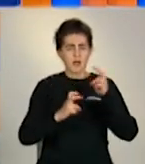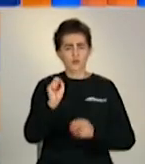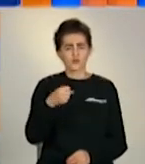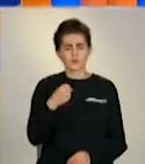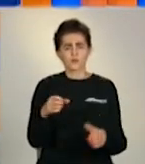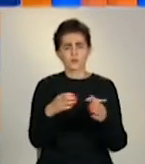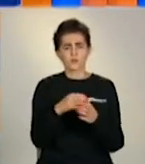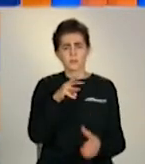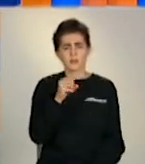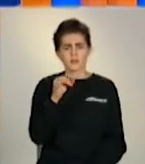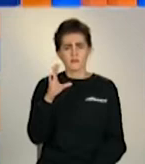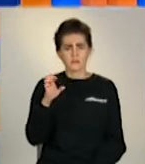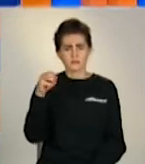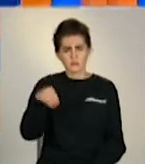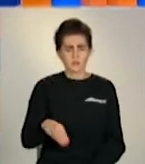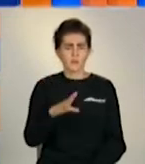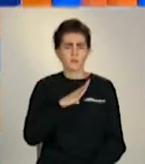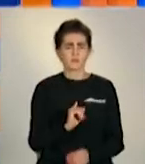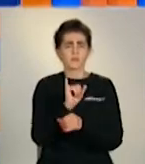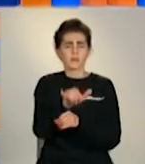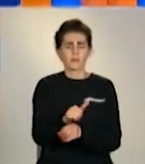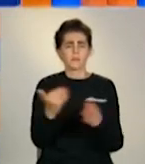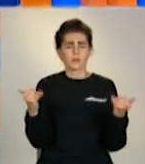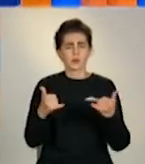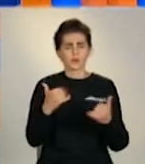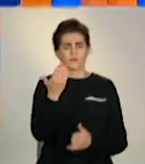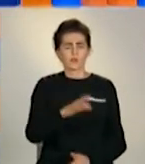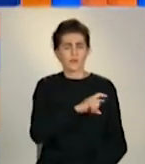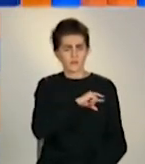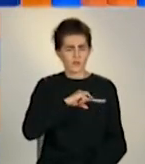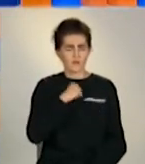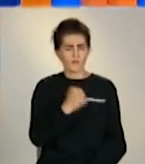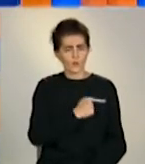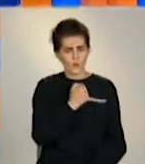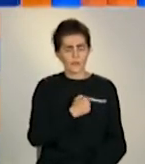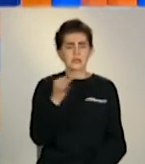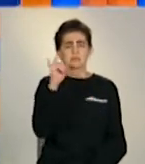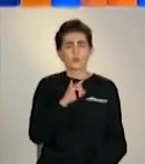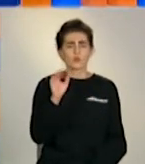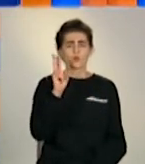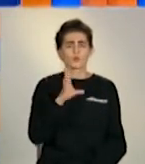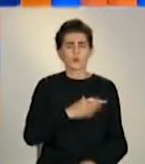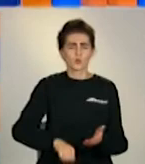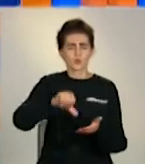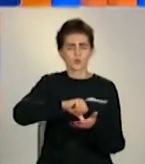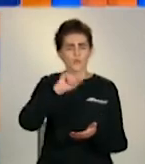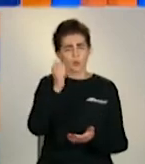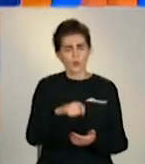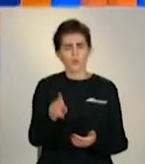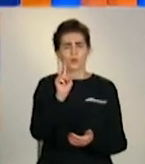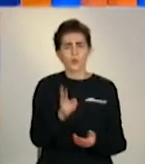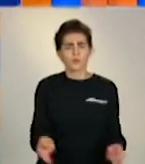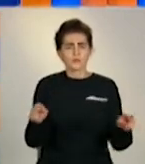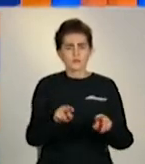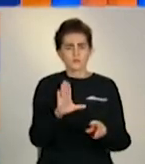групи «Метінвест» відвідали металургів-фронтовиків. Історії тих, хто воював та залишився в живих, чула